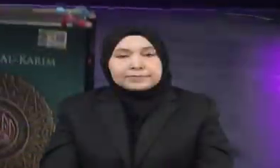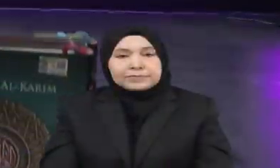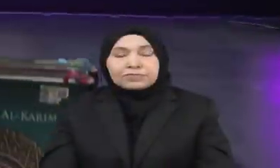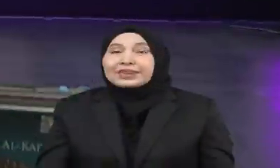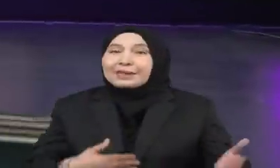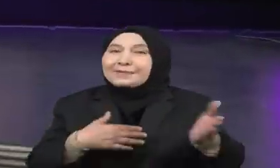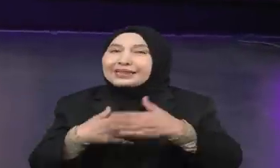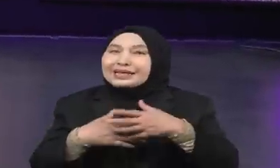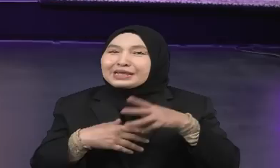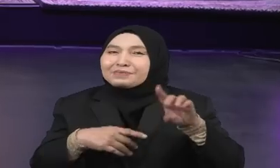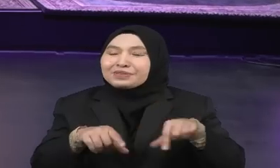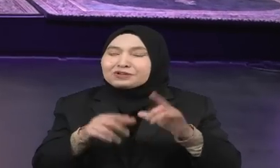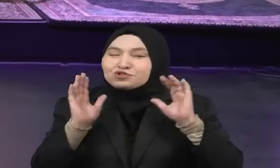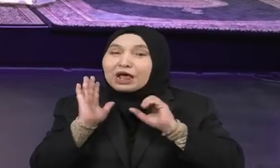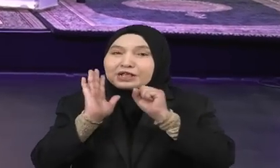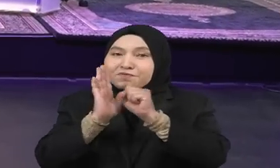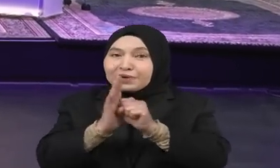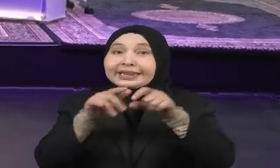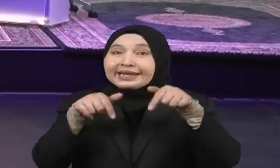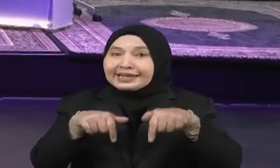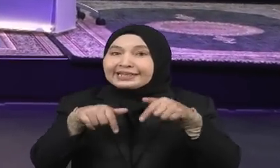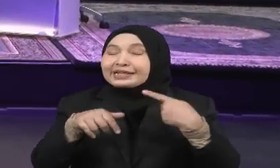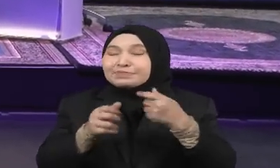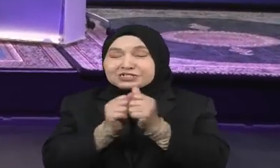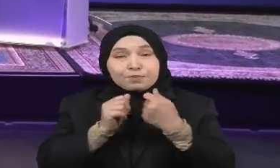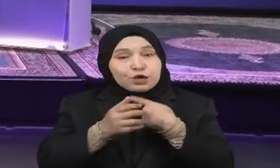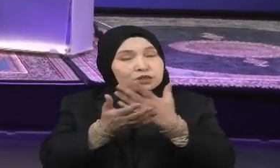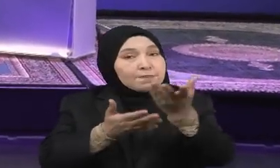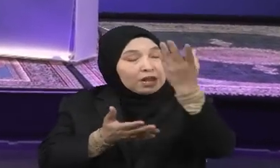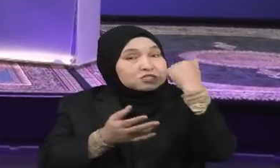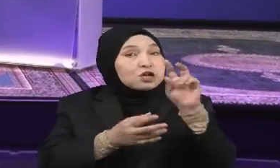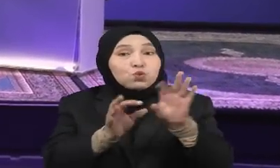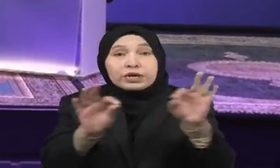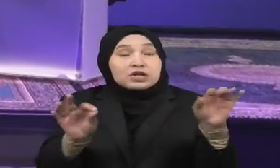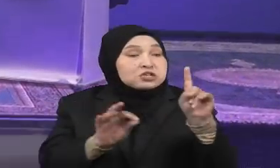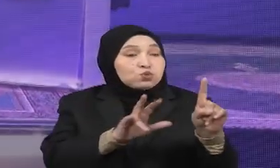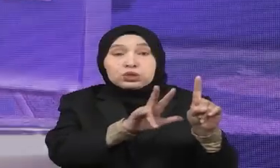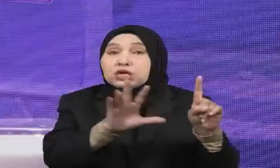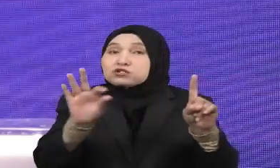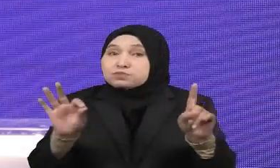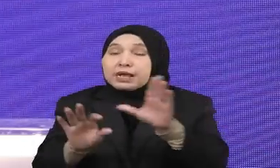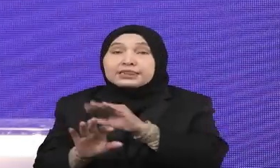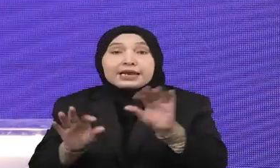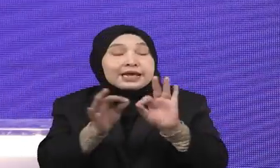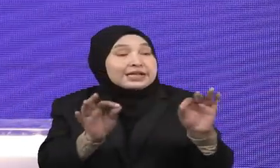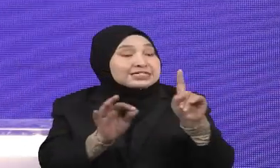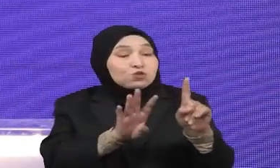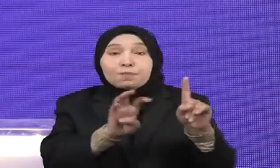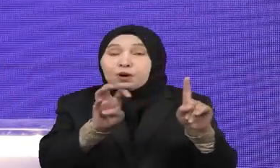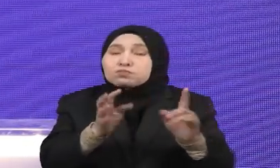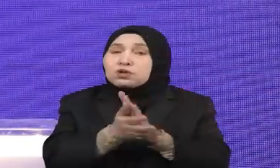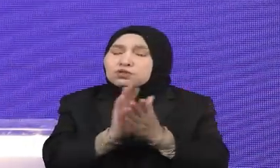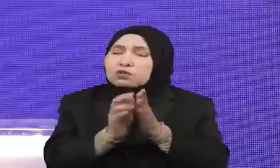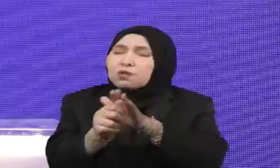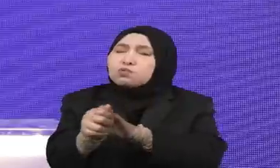kembali kita dalam al-quran sholat infaq pada hari ini sama-sama kita mendalami 2 ayat-ayat 1 39 dan ayat 140 sebagai satu